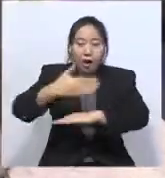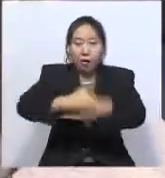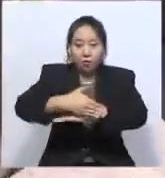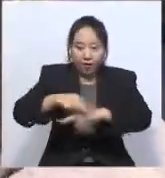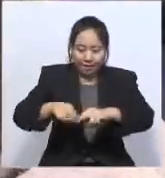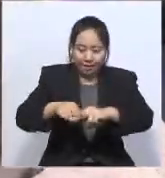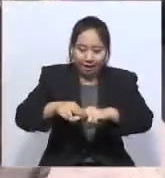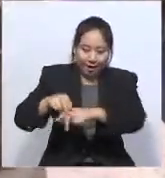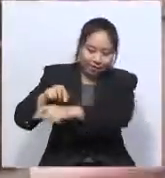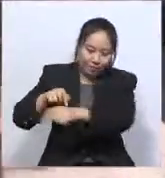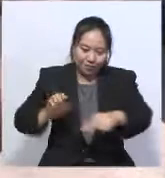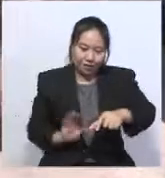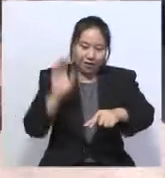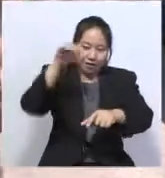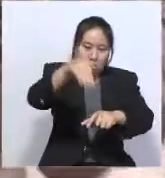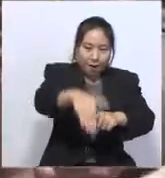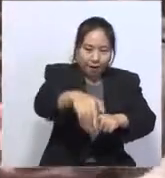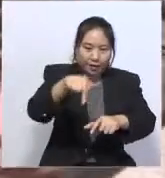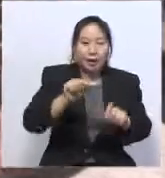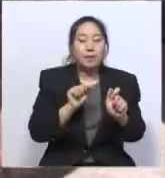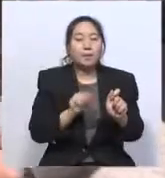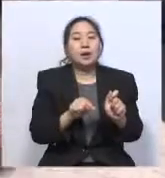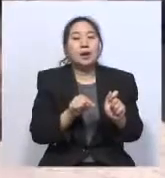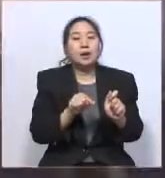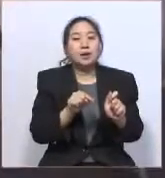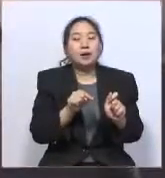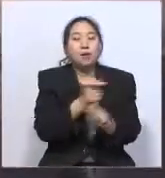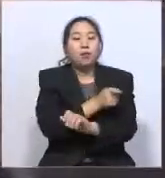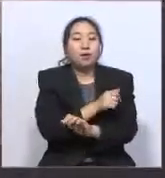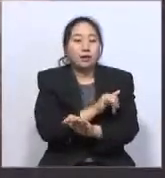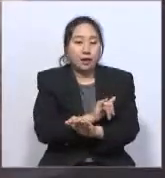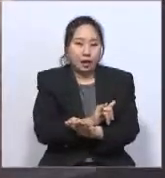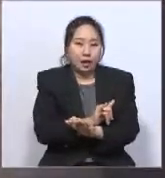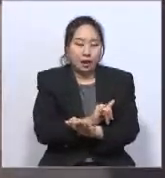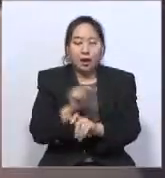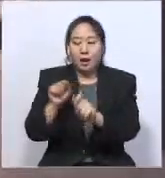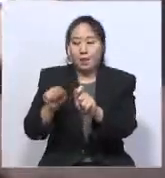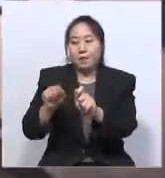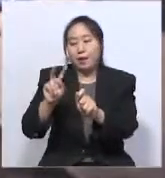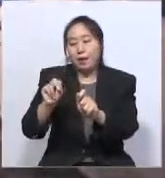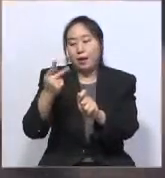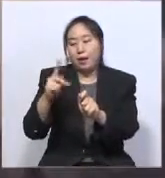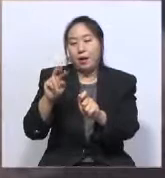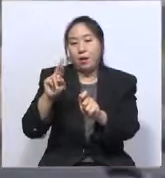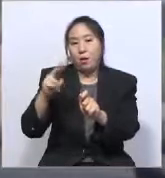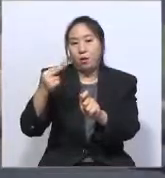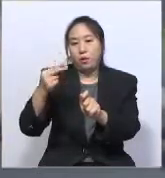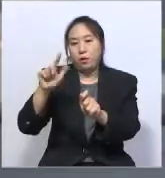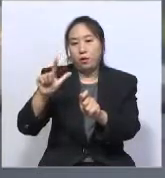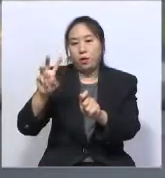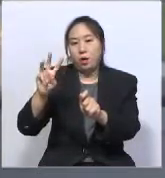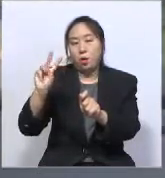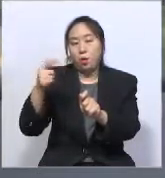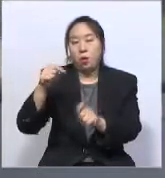ครับในเขตรอยต่อระหว่างอำเภอพระนครศรีอำเภอพระนครศรีอยุธยา และอำเภอนครหลวงนะครับจุดนี้การจราจ